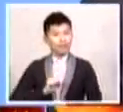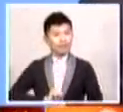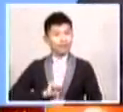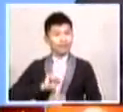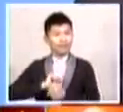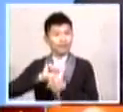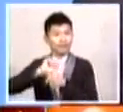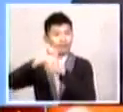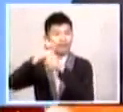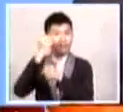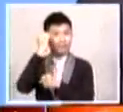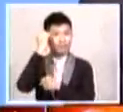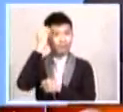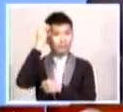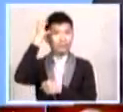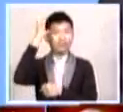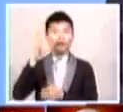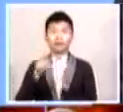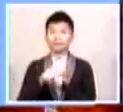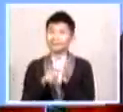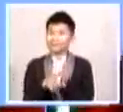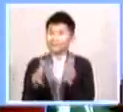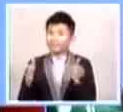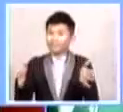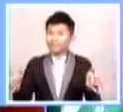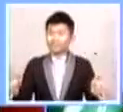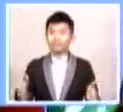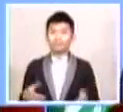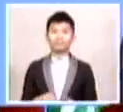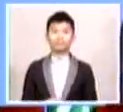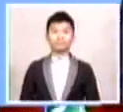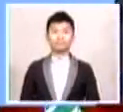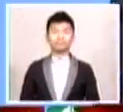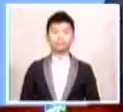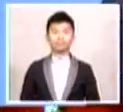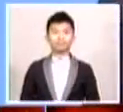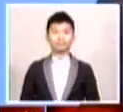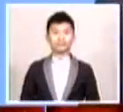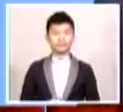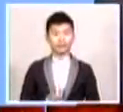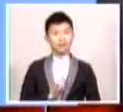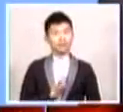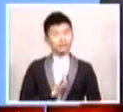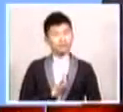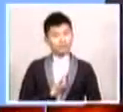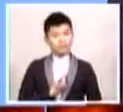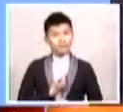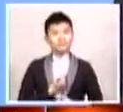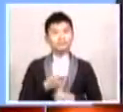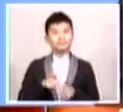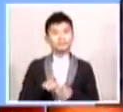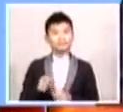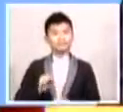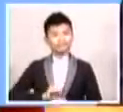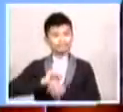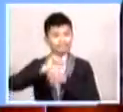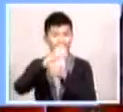一智，经过时间的沉淀多了一份修养，想到这个国